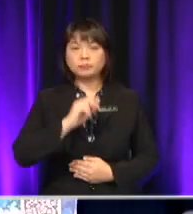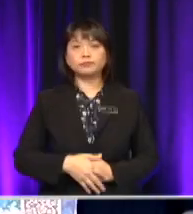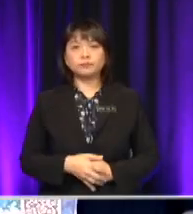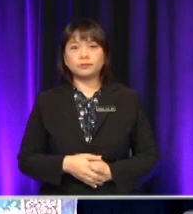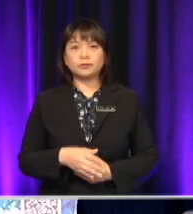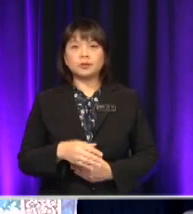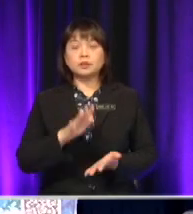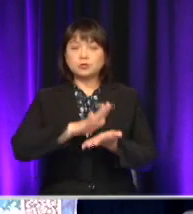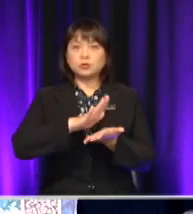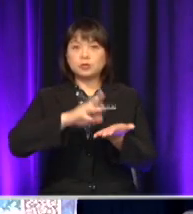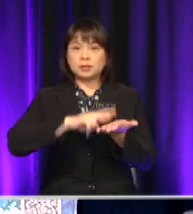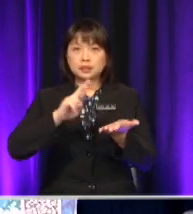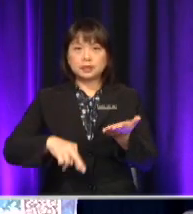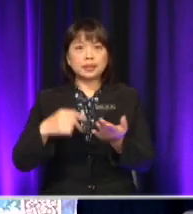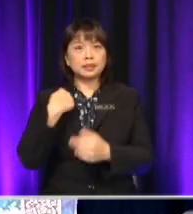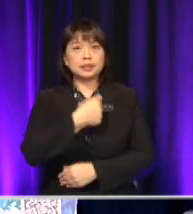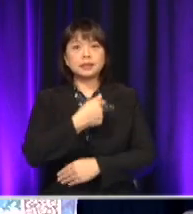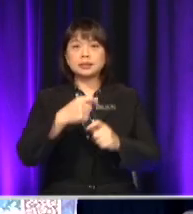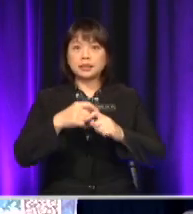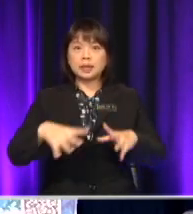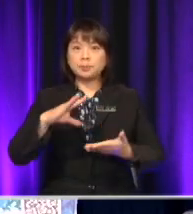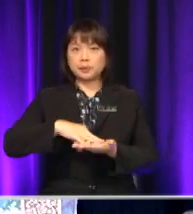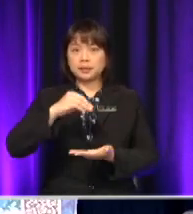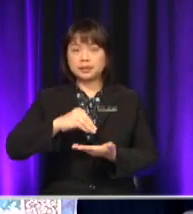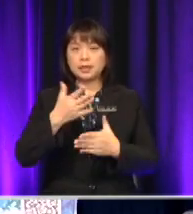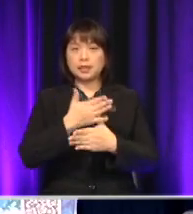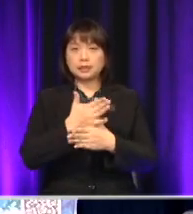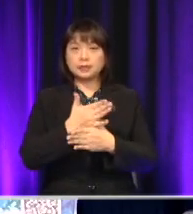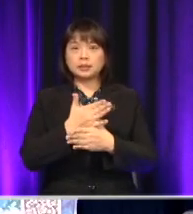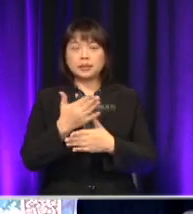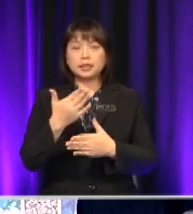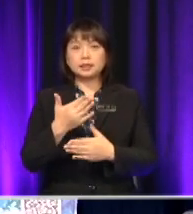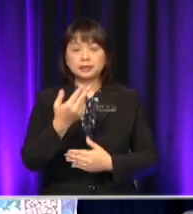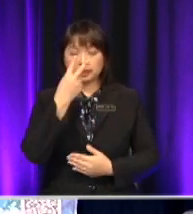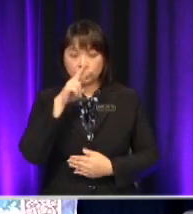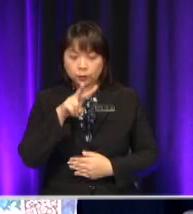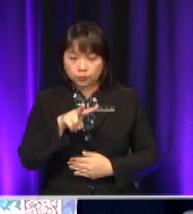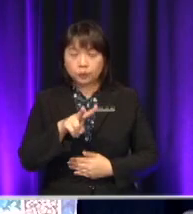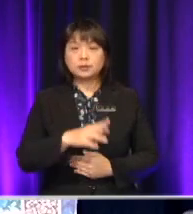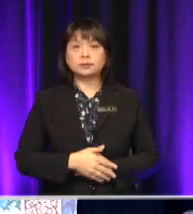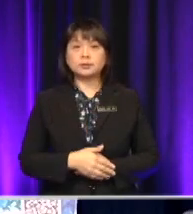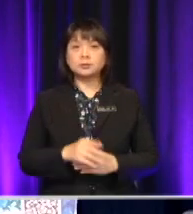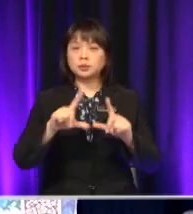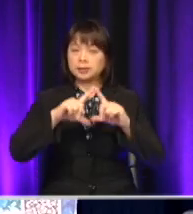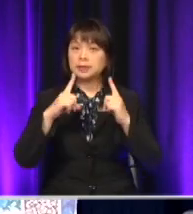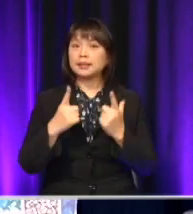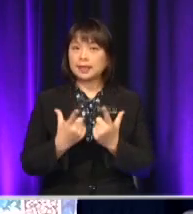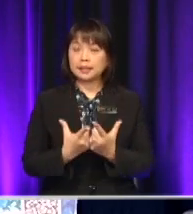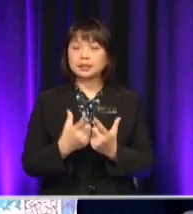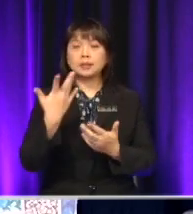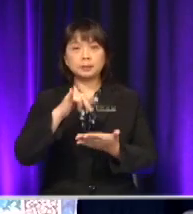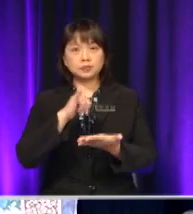sekolah rendah. Kita ingat kembalilah. Ya, cikgu. Okey, antaranya adalah memerhati, kemudian kita mengelas,